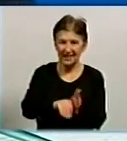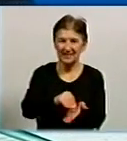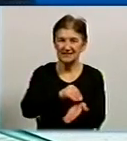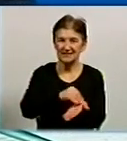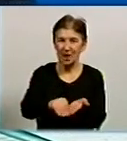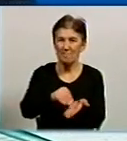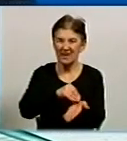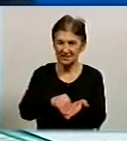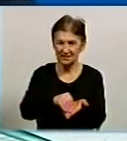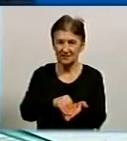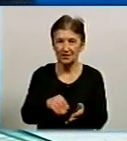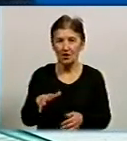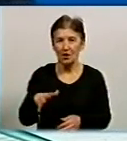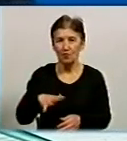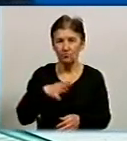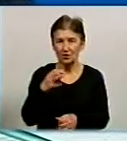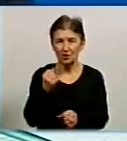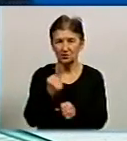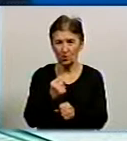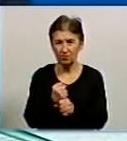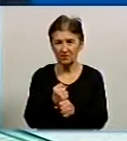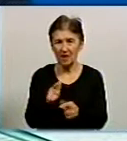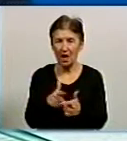як мінімум було зроблено або